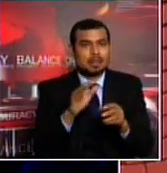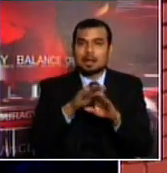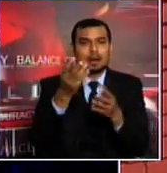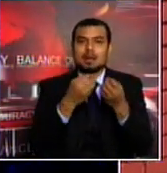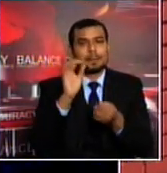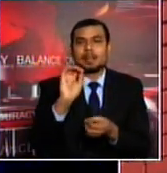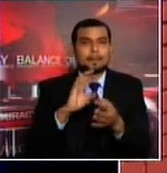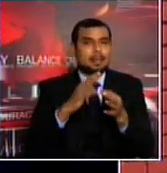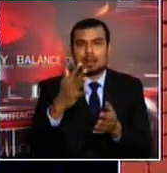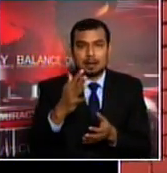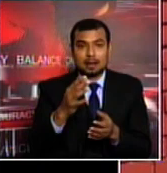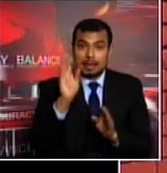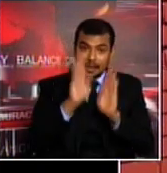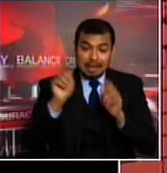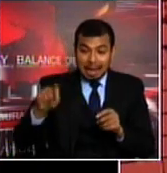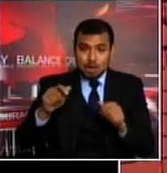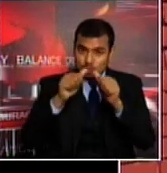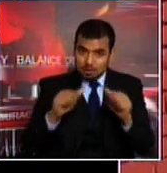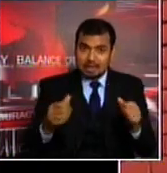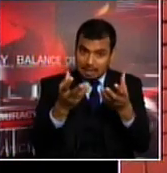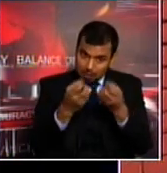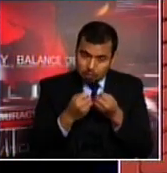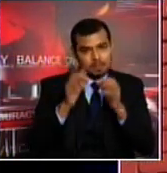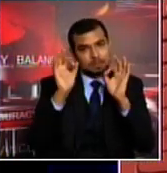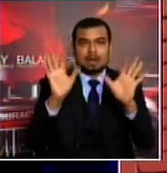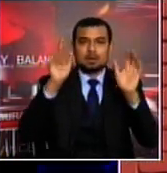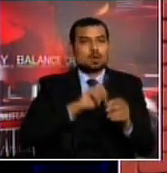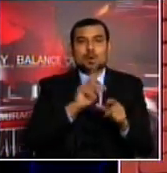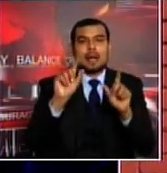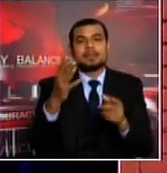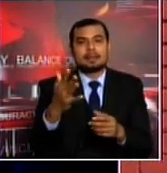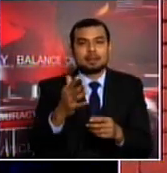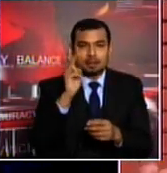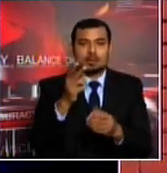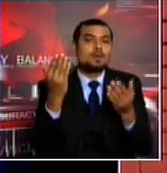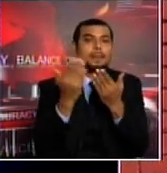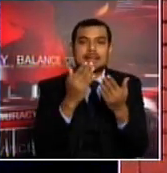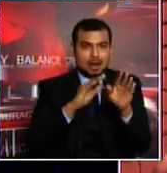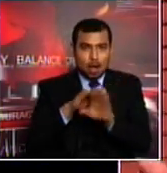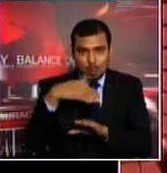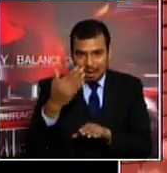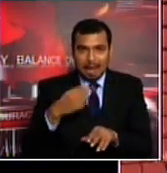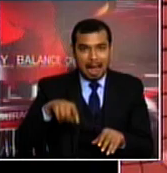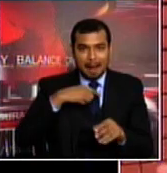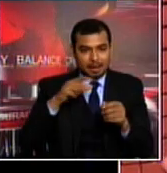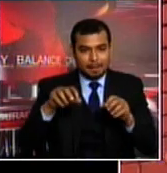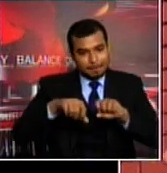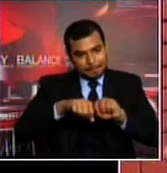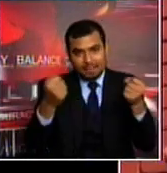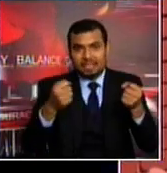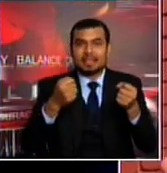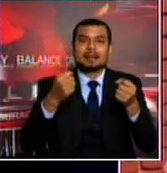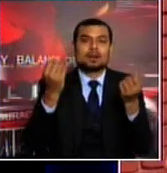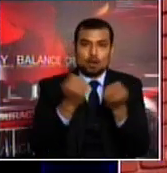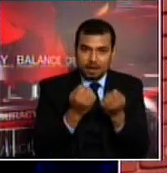गर्नुपर्छ। कानुनसम्म लिएका छन् भने कसैलाई डराउनु पनि पर्दैन होइन। त्यस कारणले गर्दाखेरि त्यस्ता विद्यालयहरूलाई नियमन गर्ने, हामीले त्यो शुल्क मापदण्ड